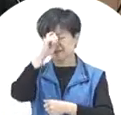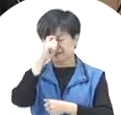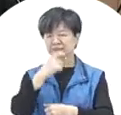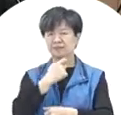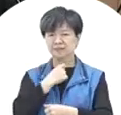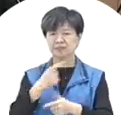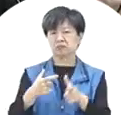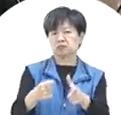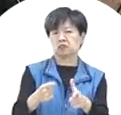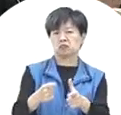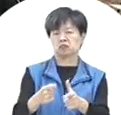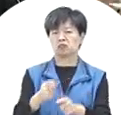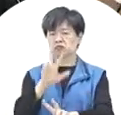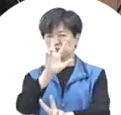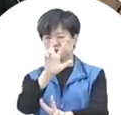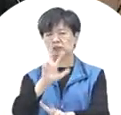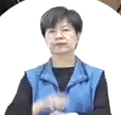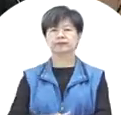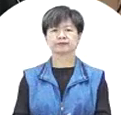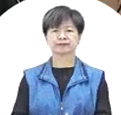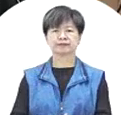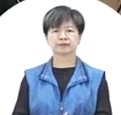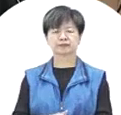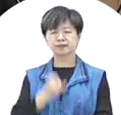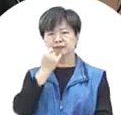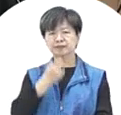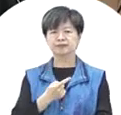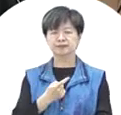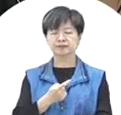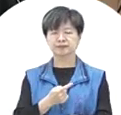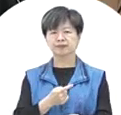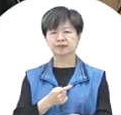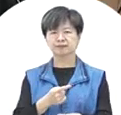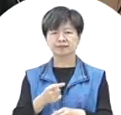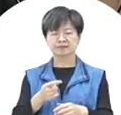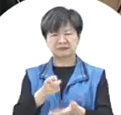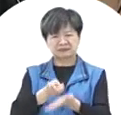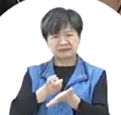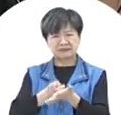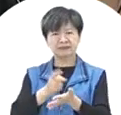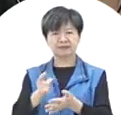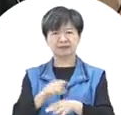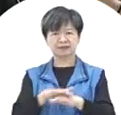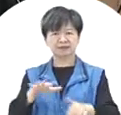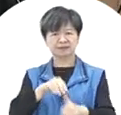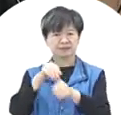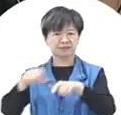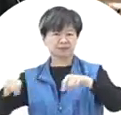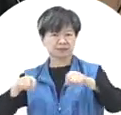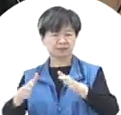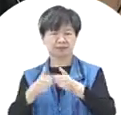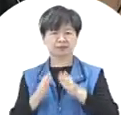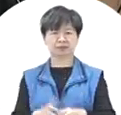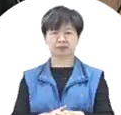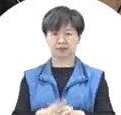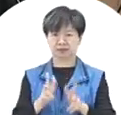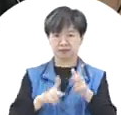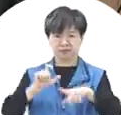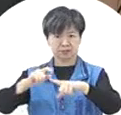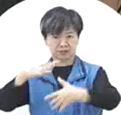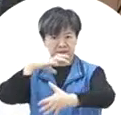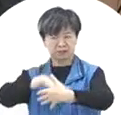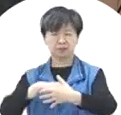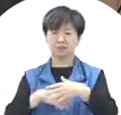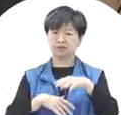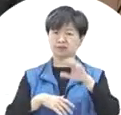公开透明，并且提关比较所谓的安，就是周延的所谓的安置计划。 为了里面的厂家有的话，大概 5.05